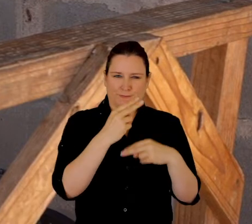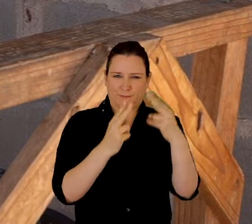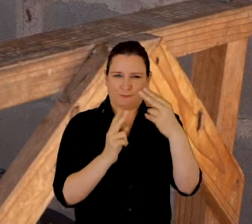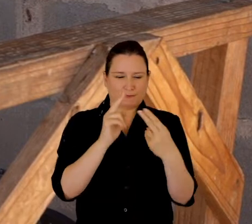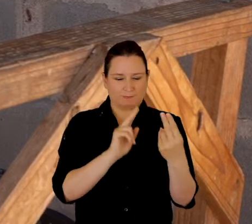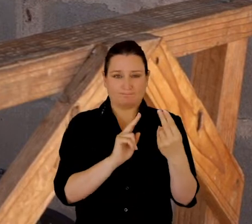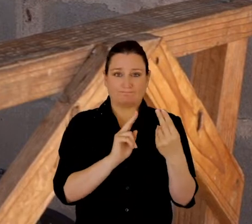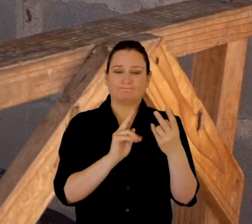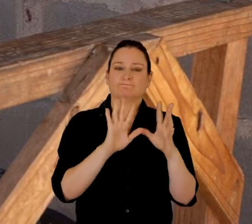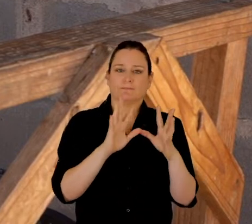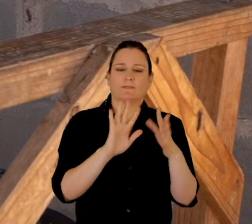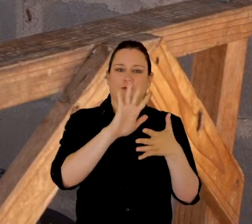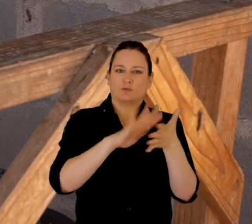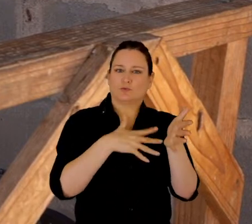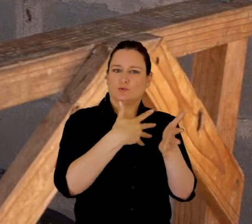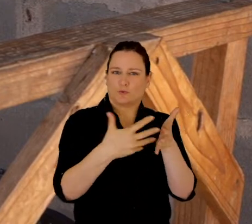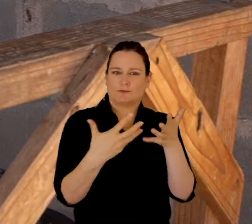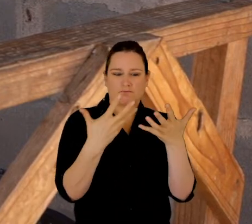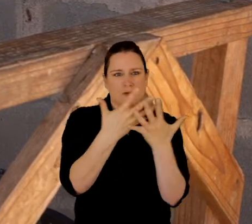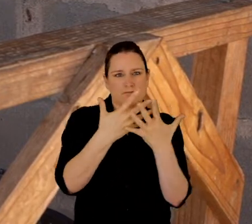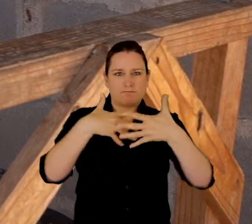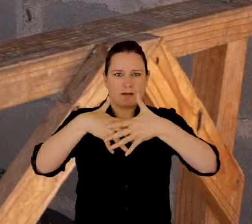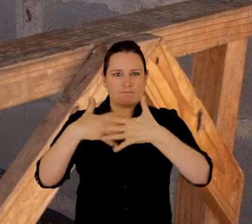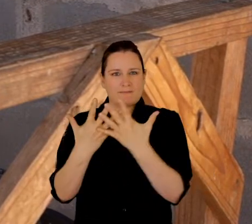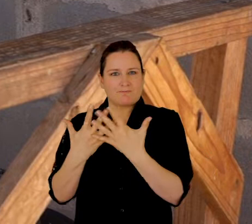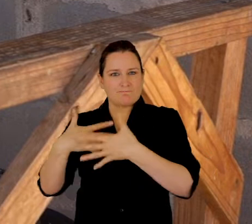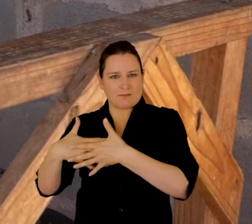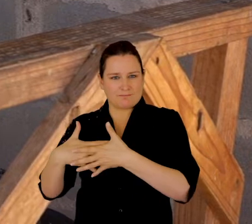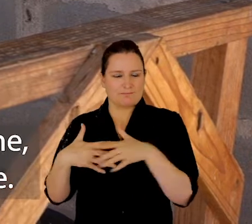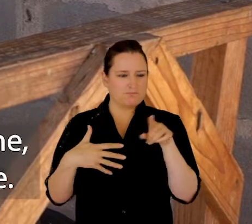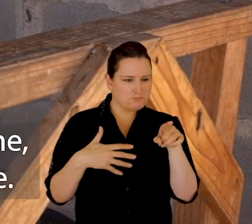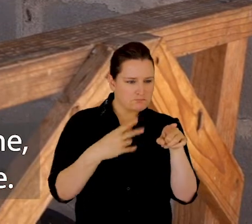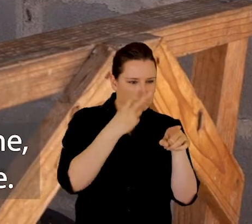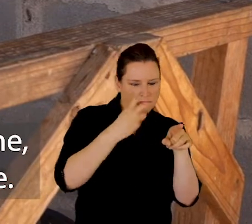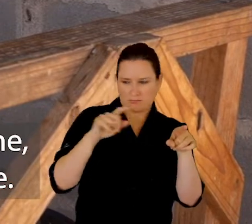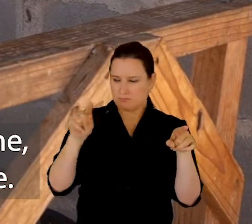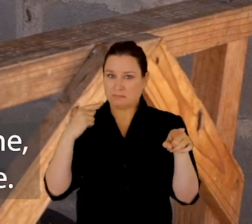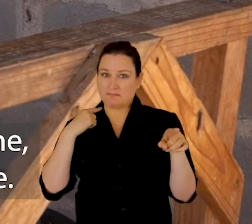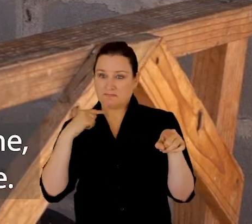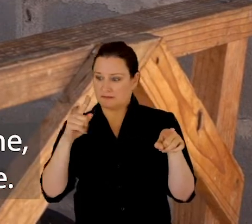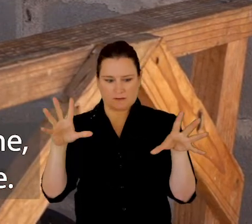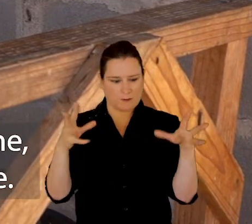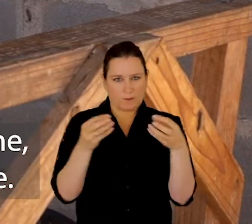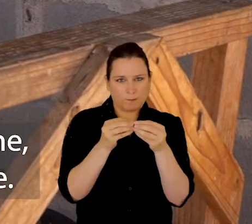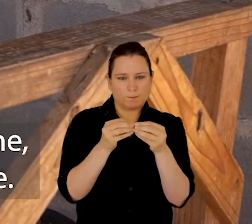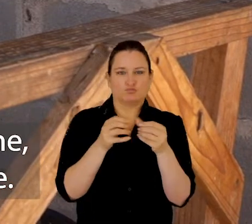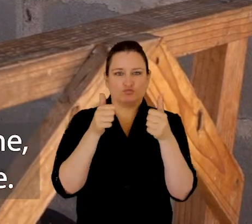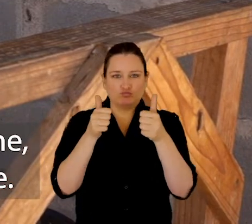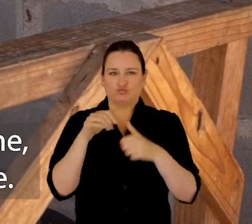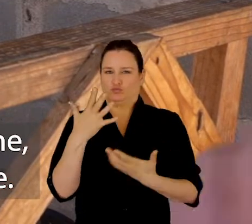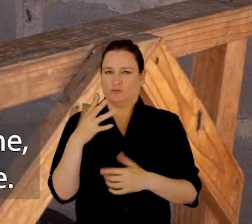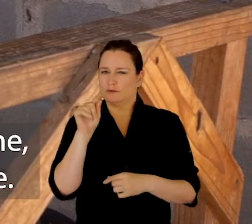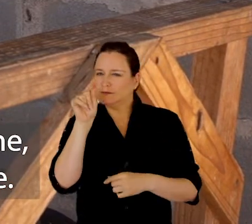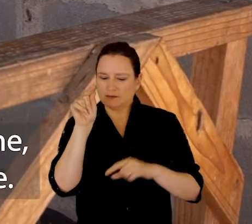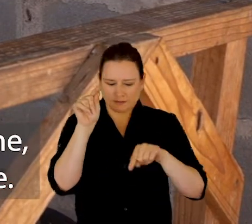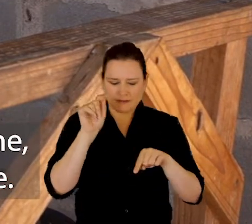die inse patronen daar uitgesneden is, moet misschien hier, die witte zijn misschien hier bij die zwarte inkomen. En die zwarte